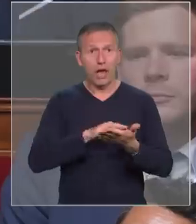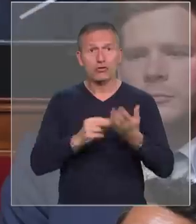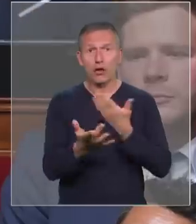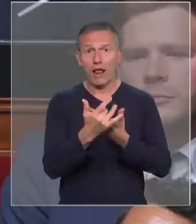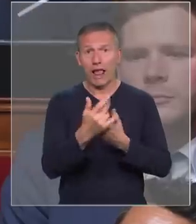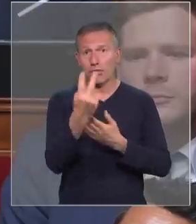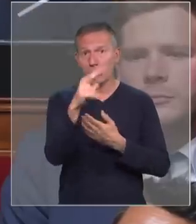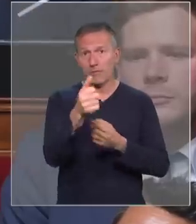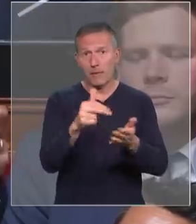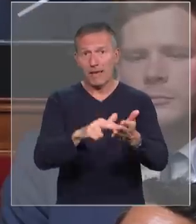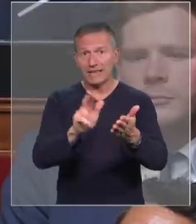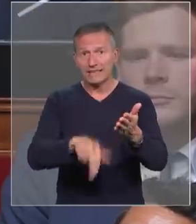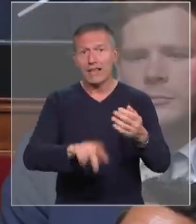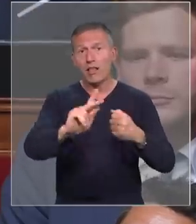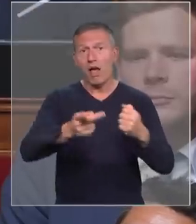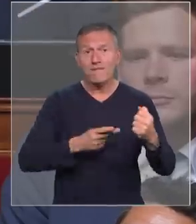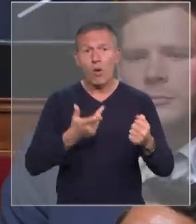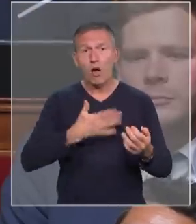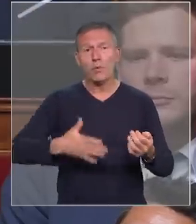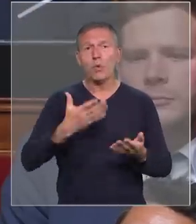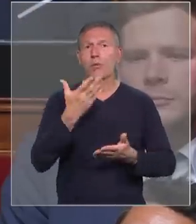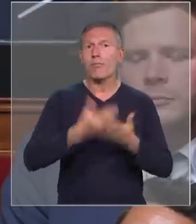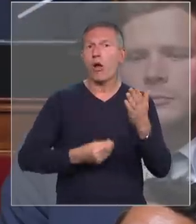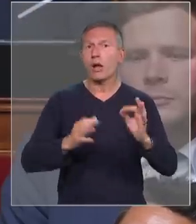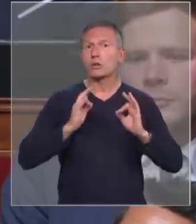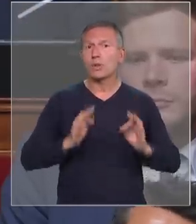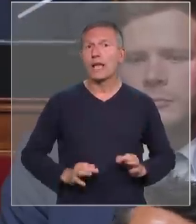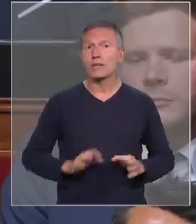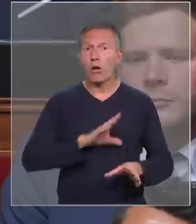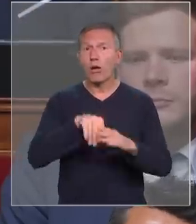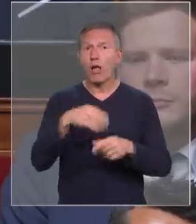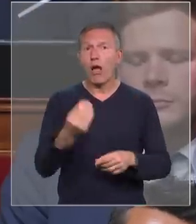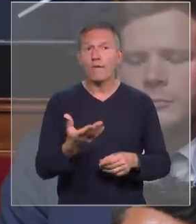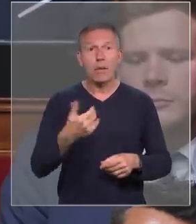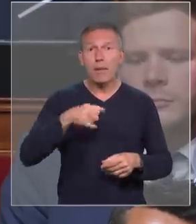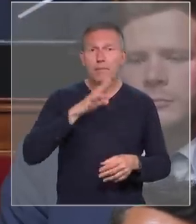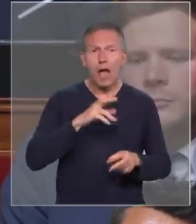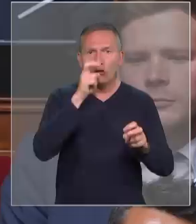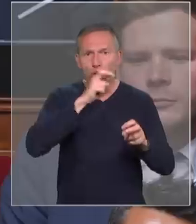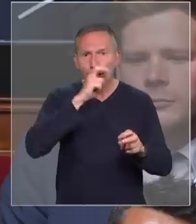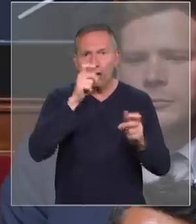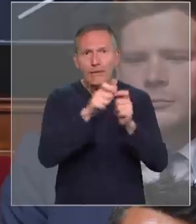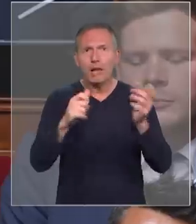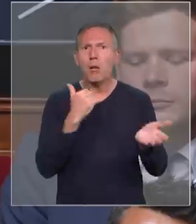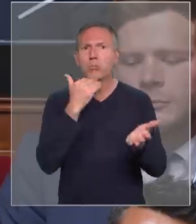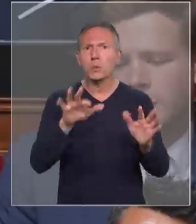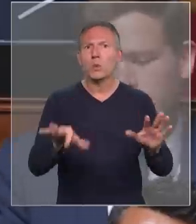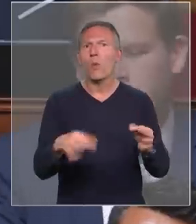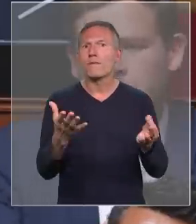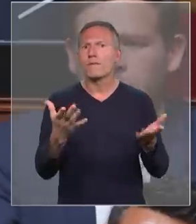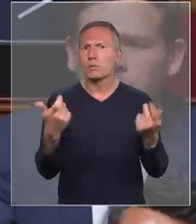signée de votre main pour, je cite, non-scolarisation de leurs enfants, alors que les parents ont toutes les peines du monde à trouver des établissements adaptés pour leurs